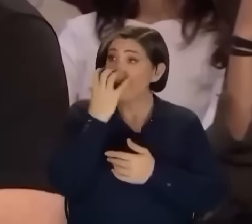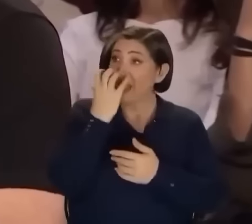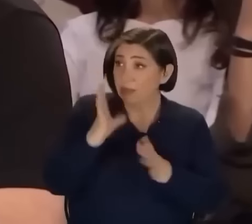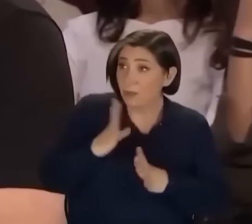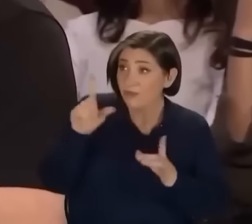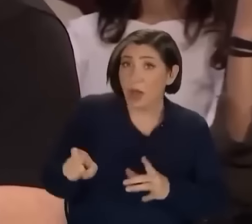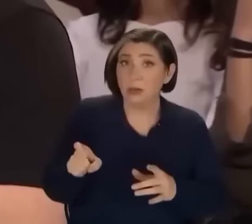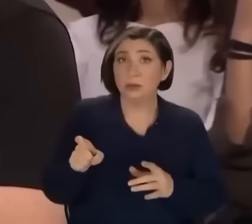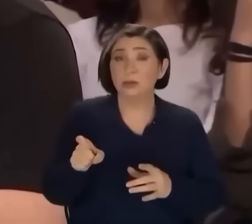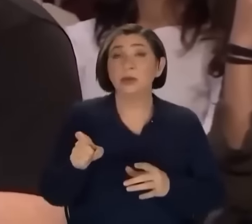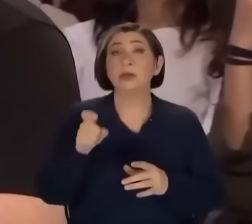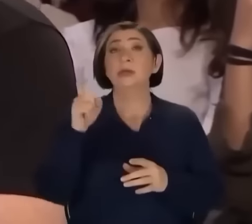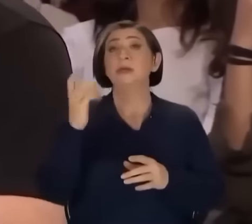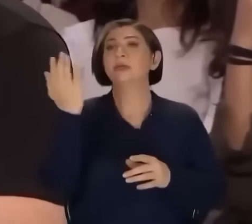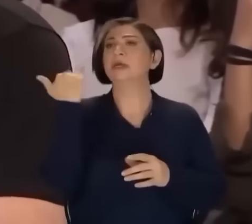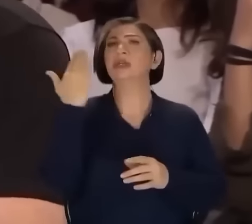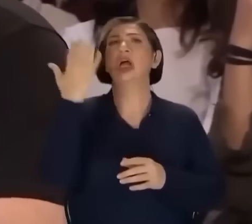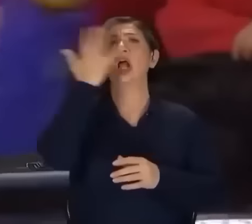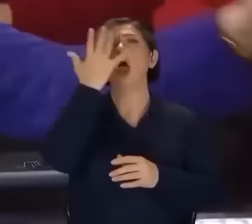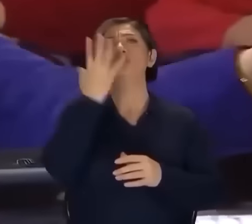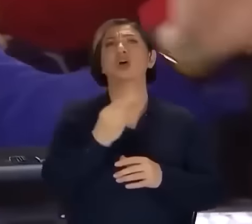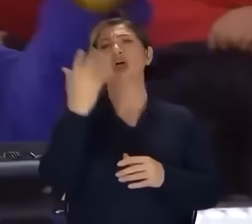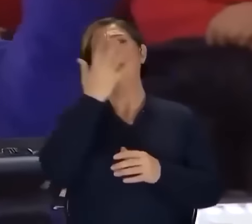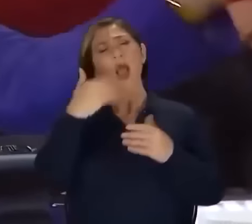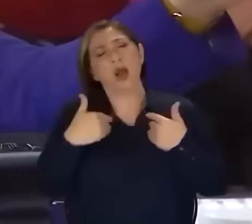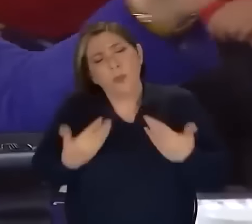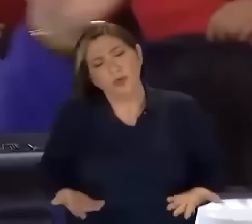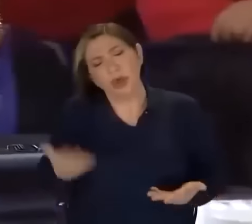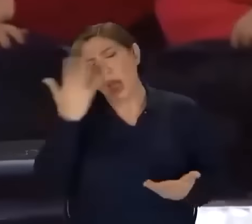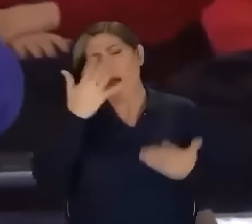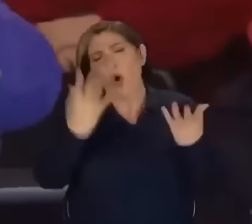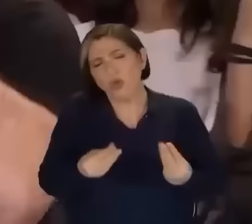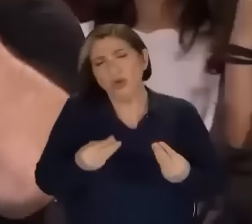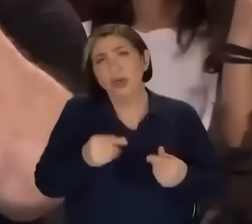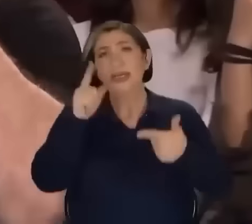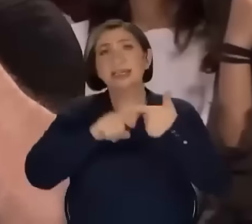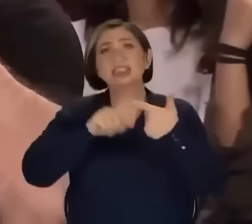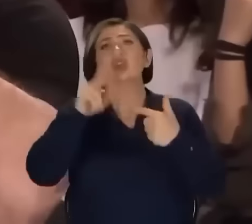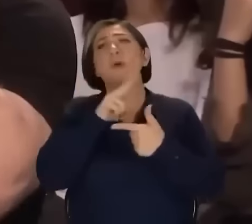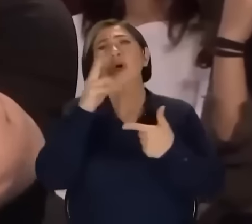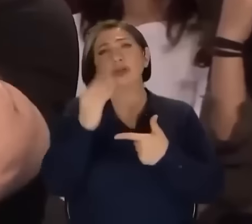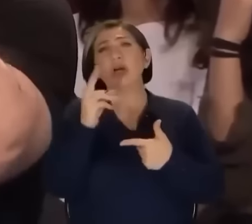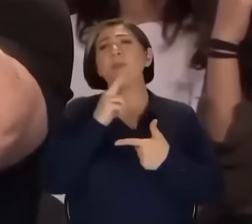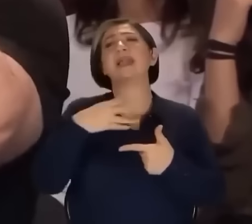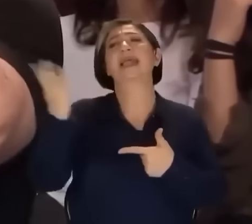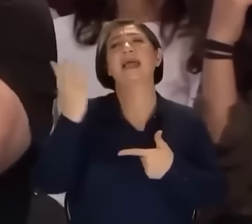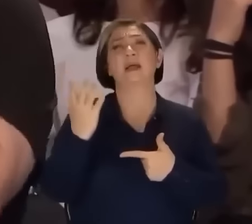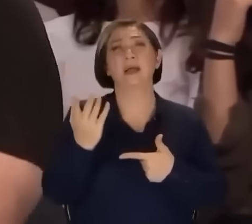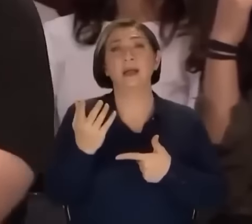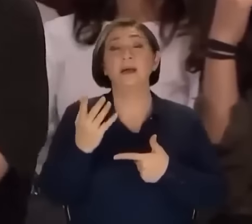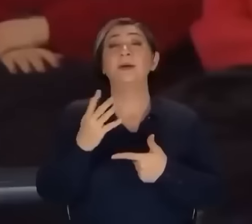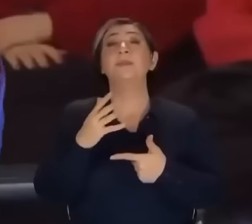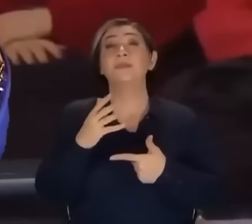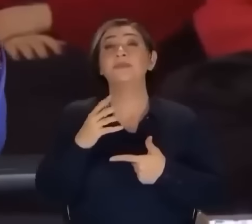beklenti mi var yani gideceğim filme birincisi Kara olacak karaya razıyız Tamam Kara oldu ikincisi komik mii komiği